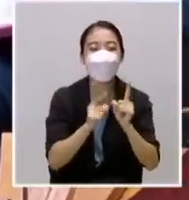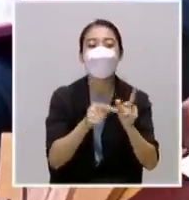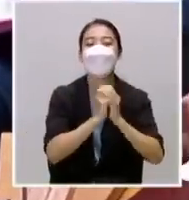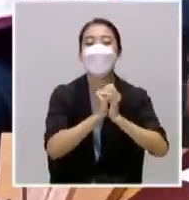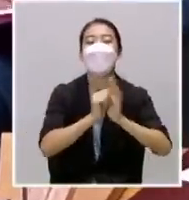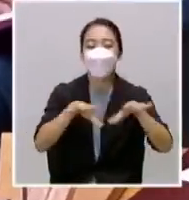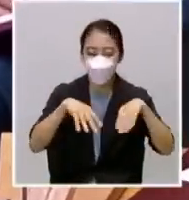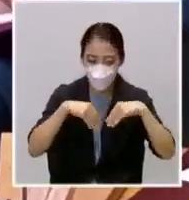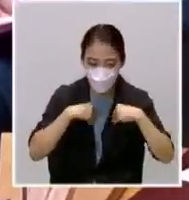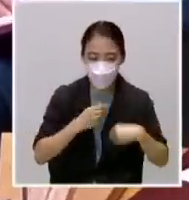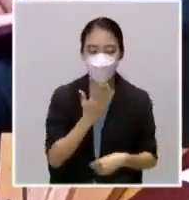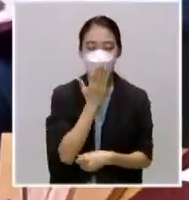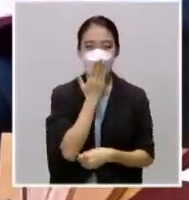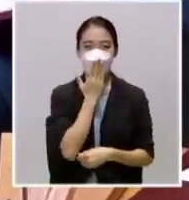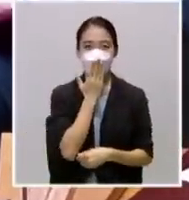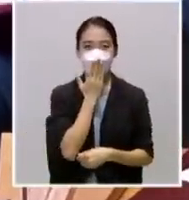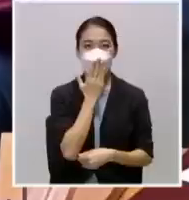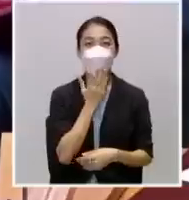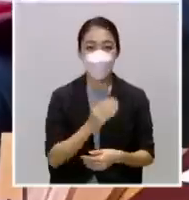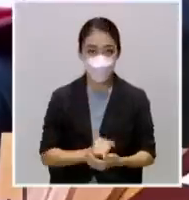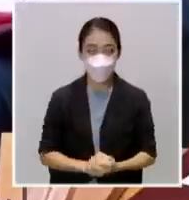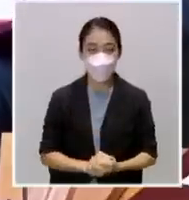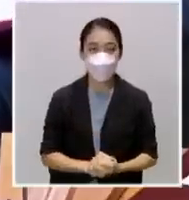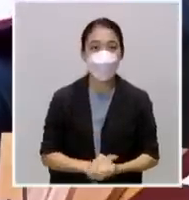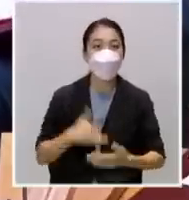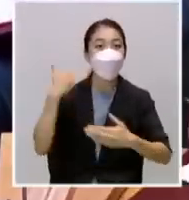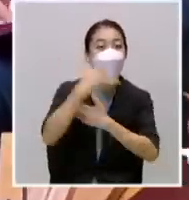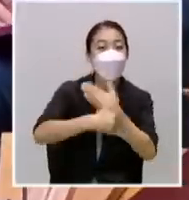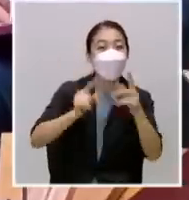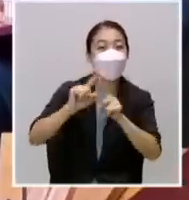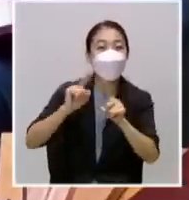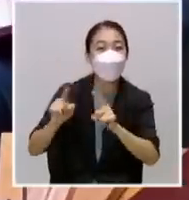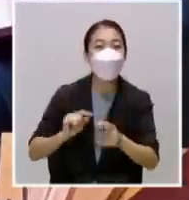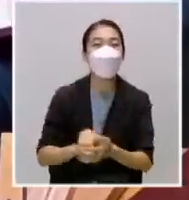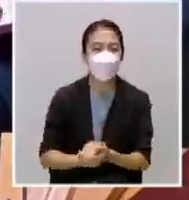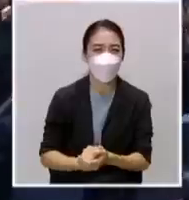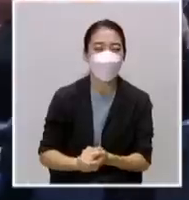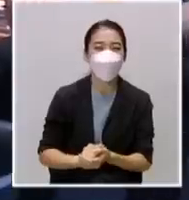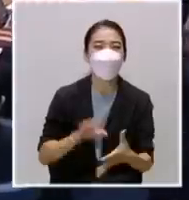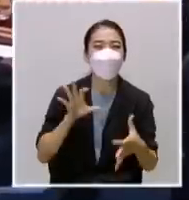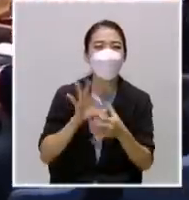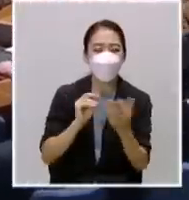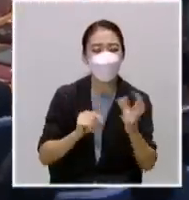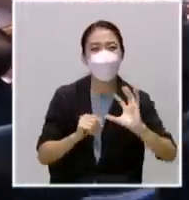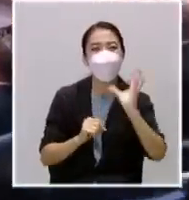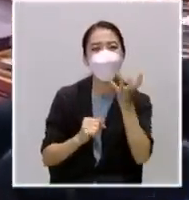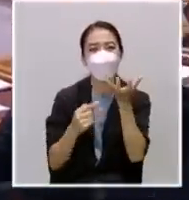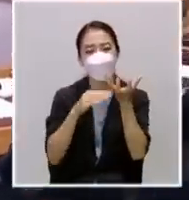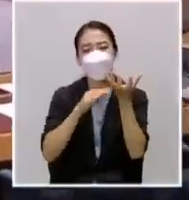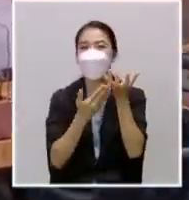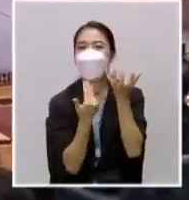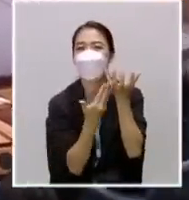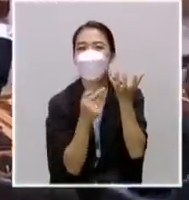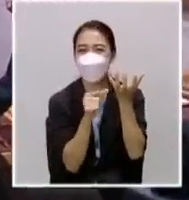เร็จโดยไม่ใช้สิทธิ์ยับยั้งฝ่ายประเทศตะวันตกเห็นว่าเป็นชัยชนะที่สามารถเกลี้ยกล่อมจีนได้สำเร็จ